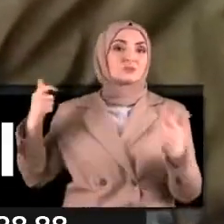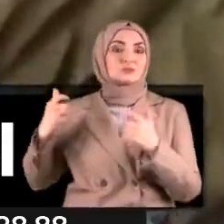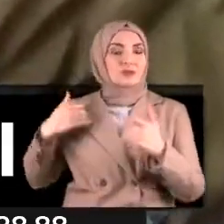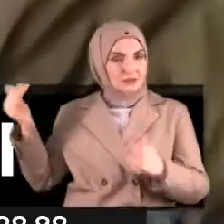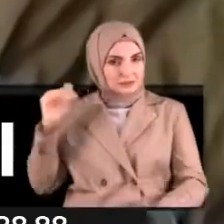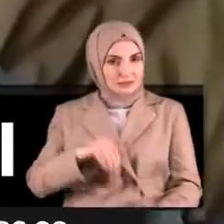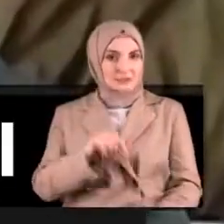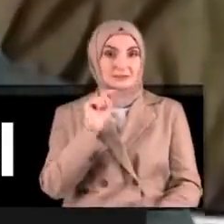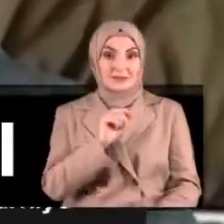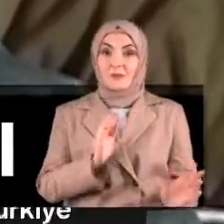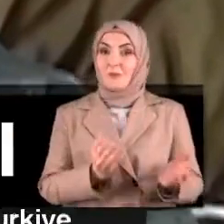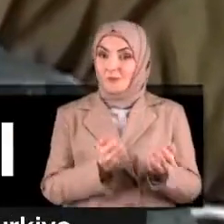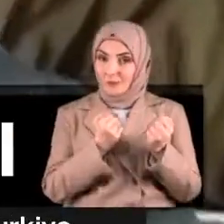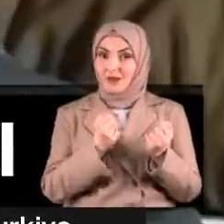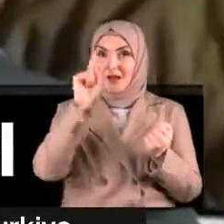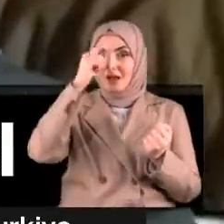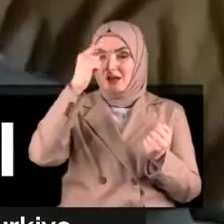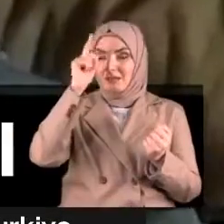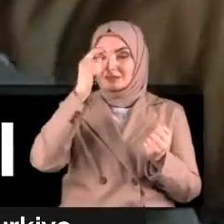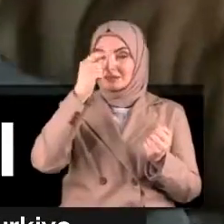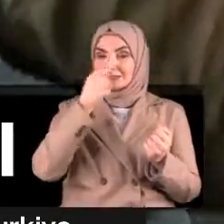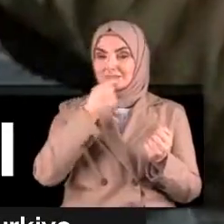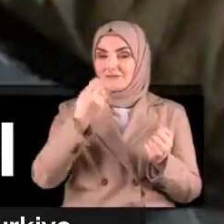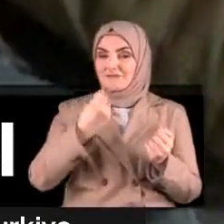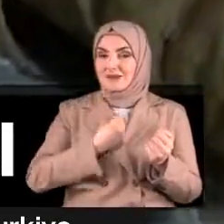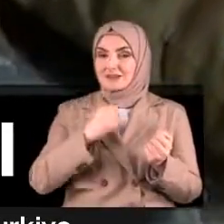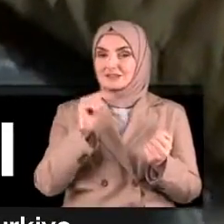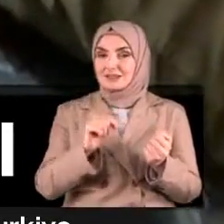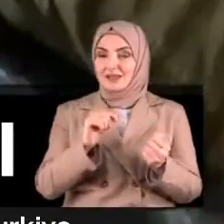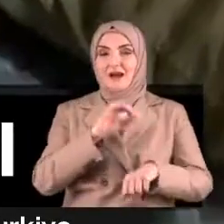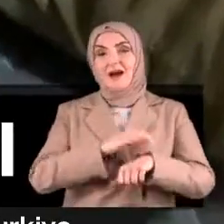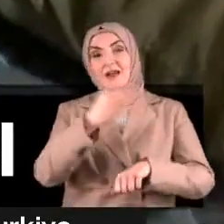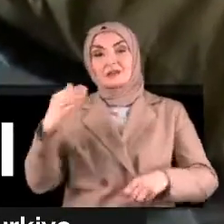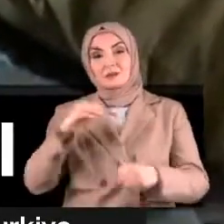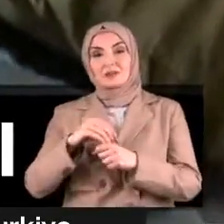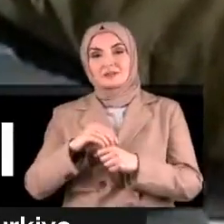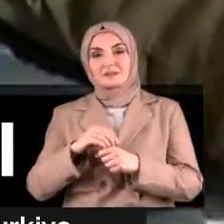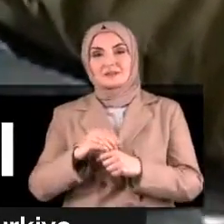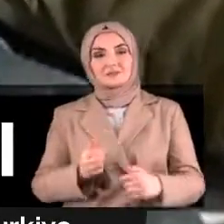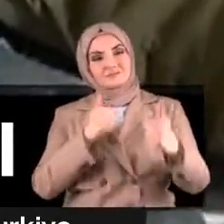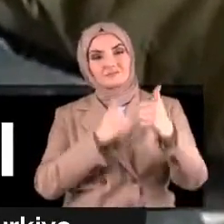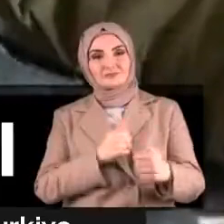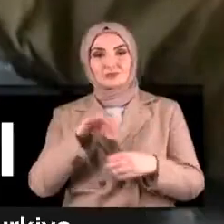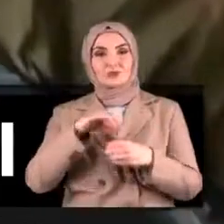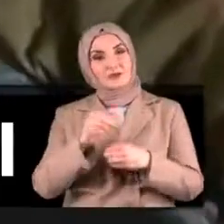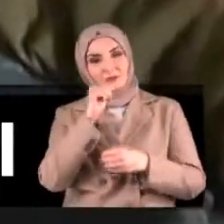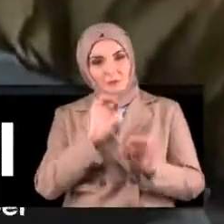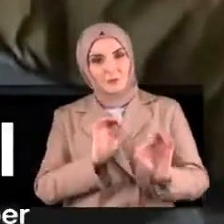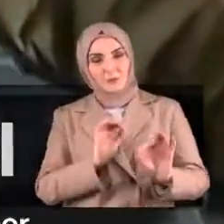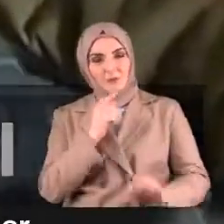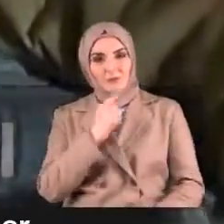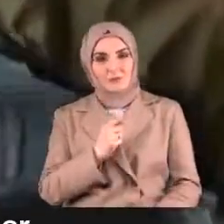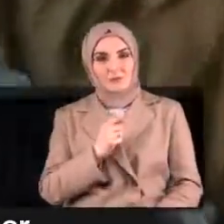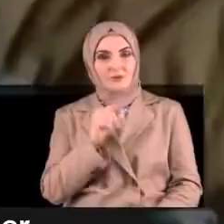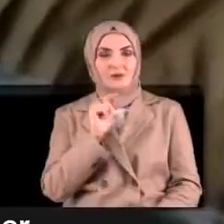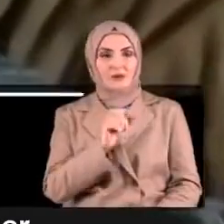ederse seni kurtardığımızda hastanede karşılıklı beraber bir çay içeriz. Hastanede çalıştığını biliyor musun? Sen hastanede mi